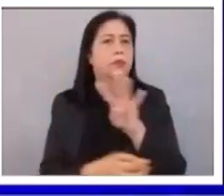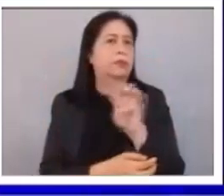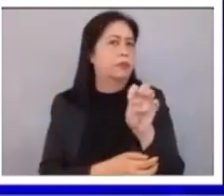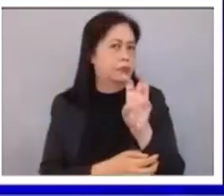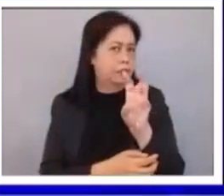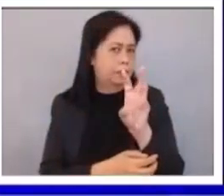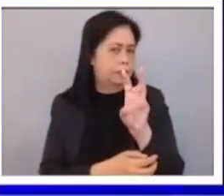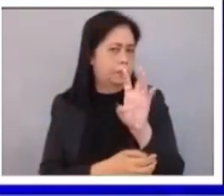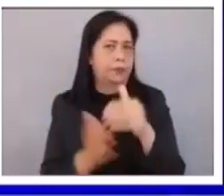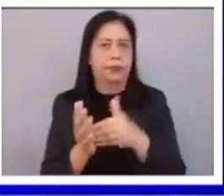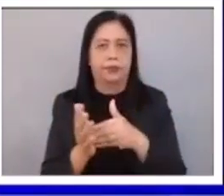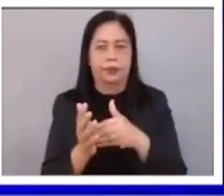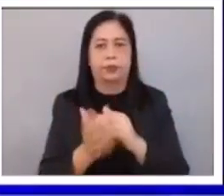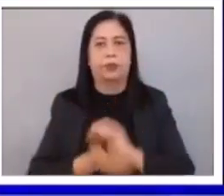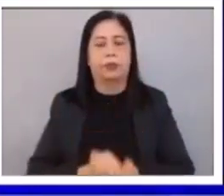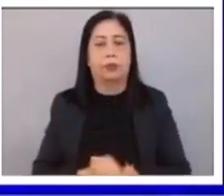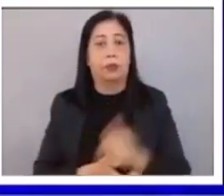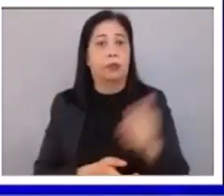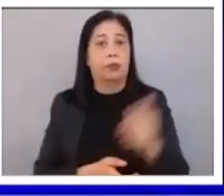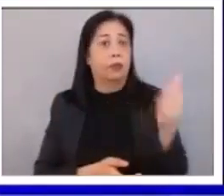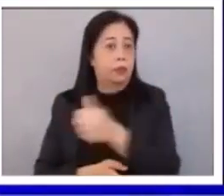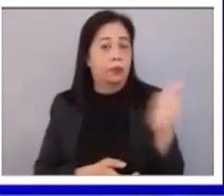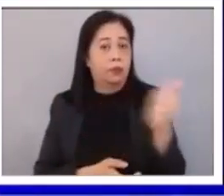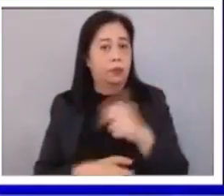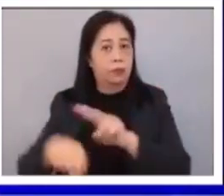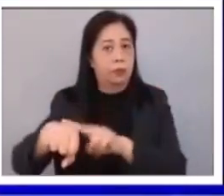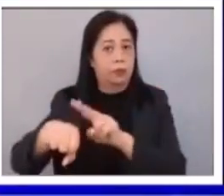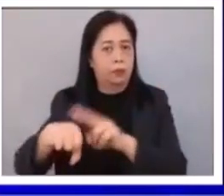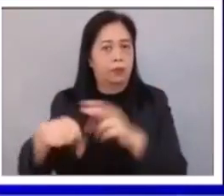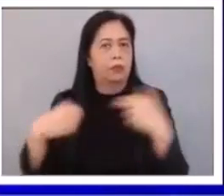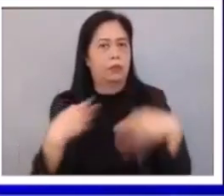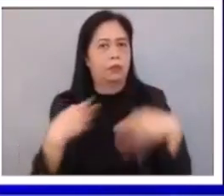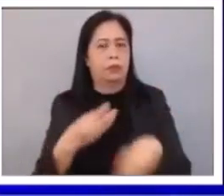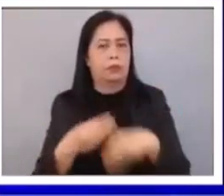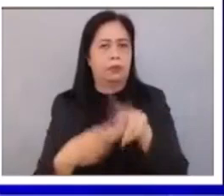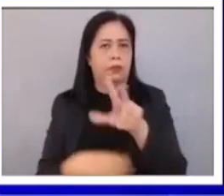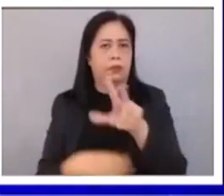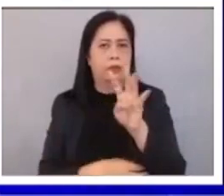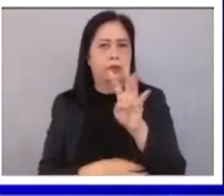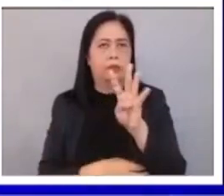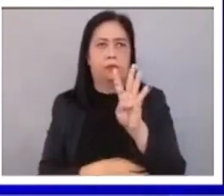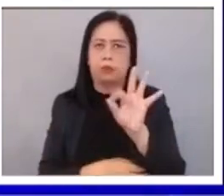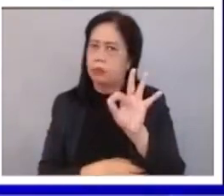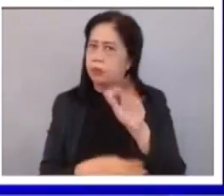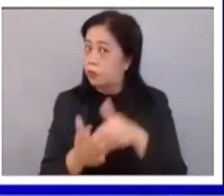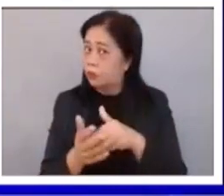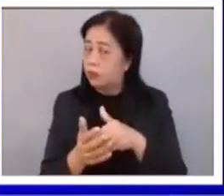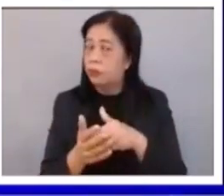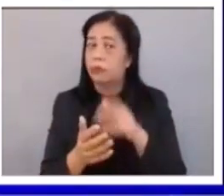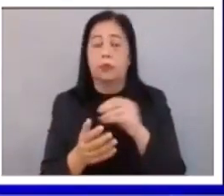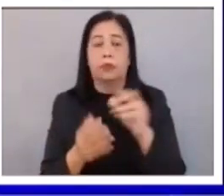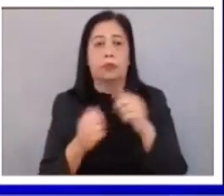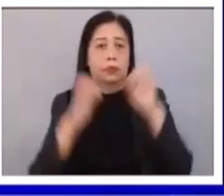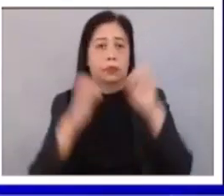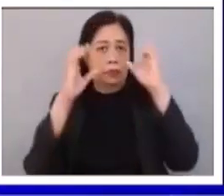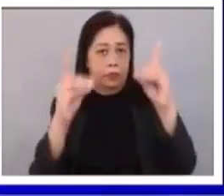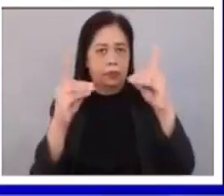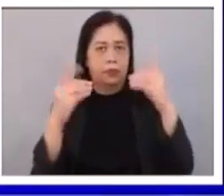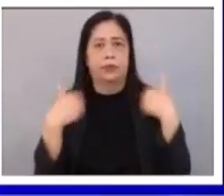416,000. Transportation and storage, may dagdag na 349,000. At education, may dagdag